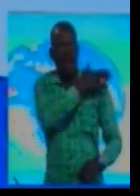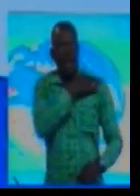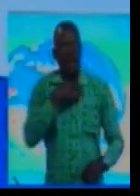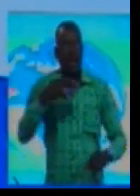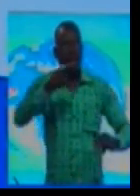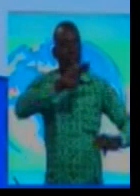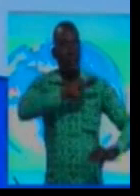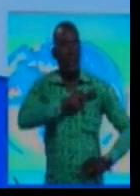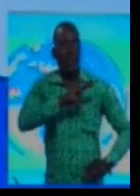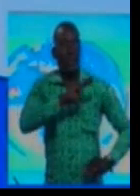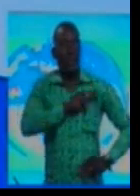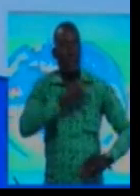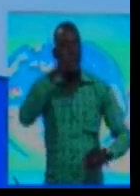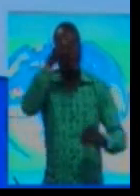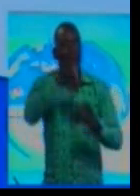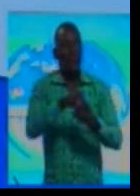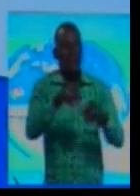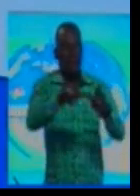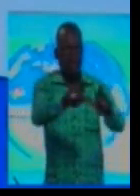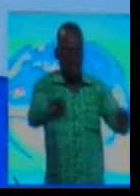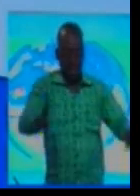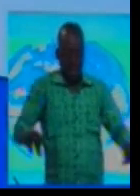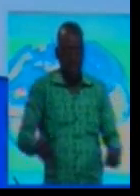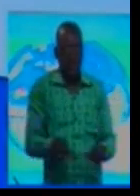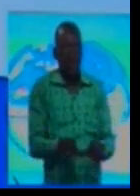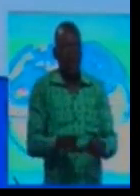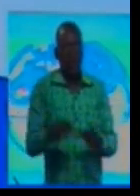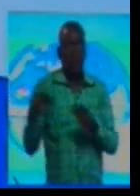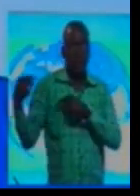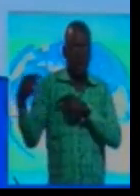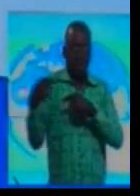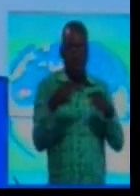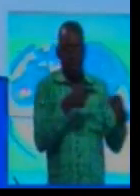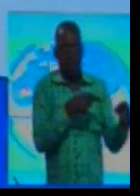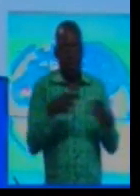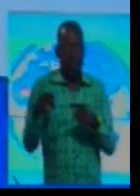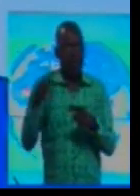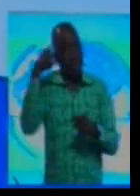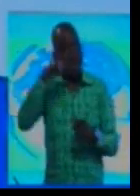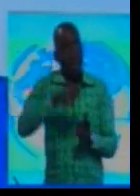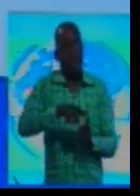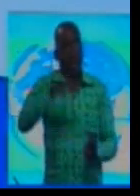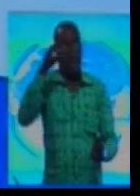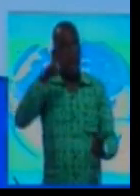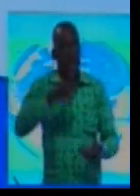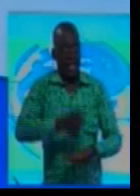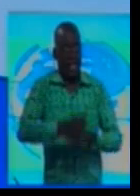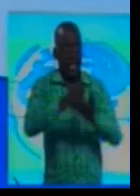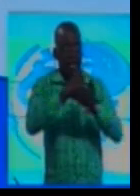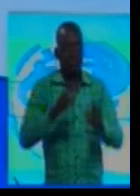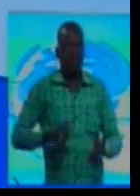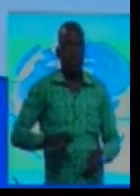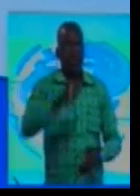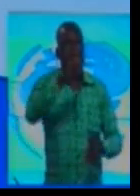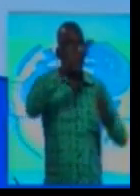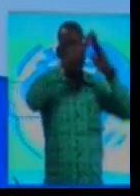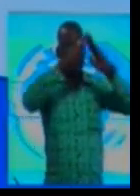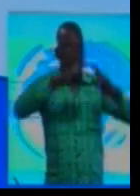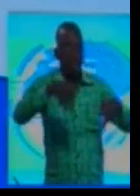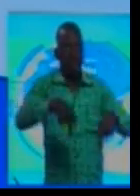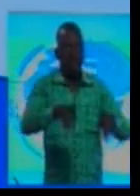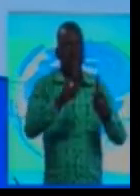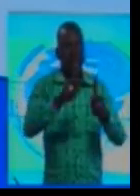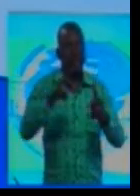militaires positionnés dans la localité. Les combats intenses et l'appui aérien ont permis de